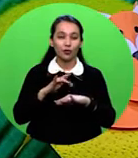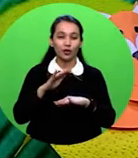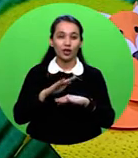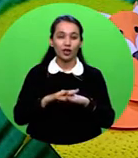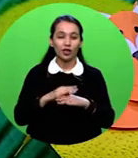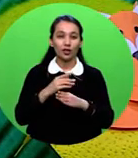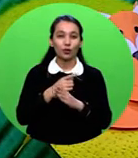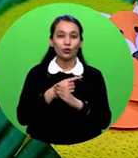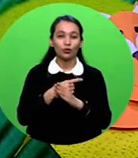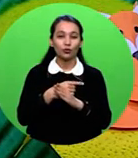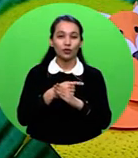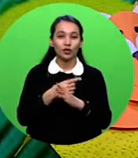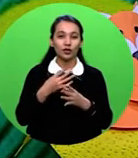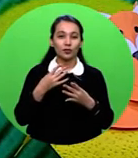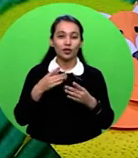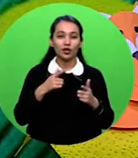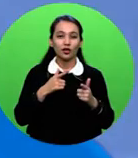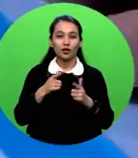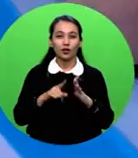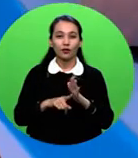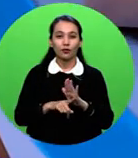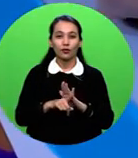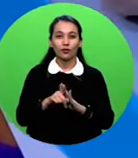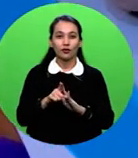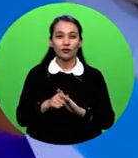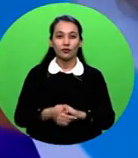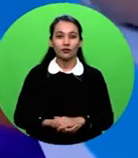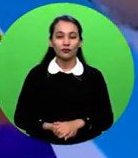Ana endi dum qismiga o'tamiz.